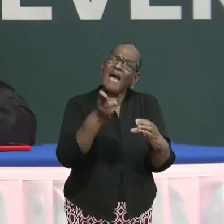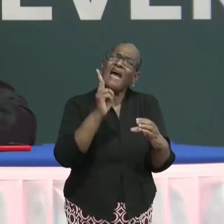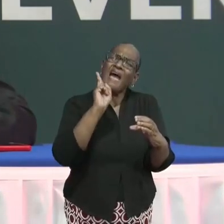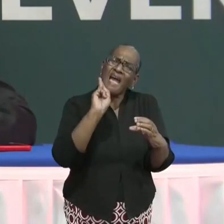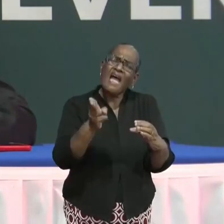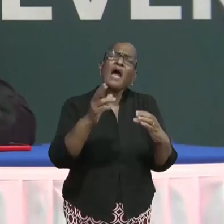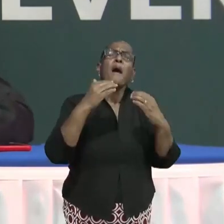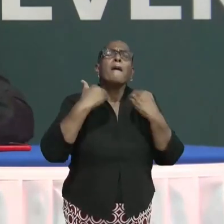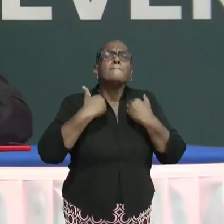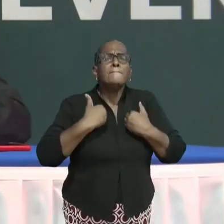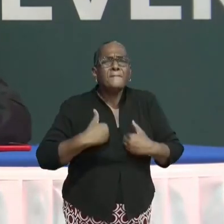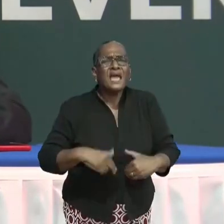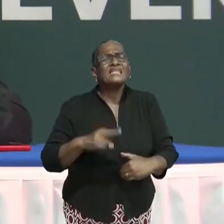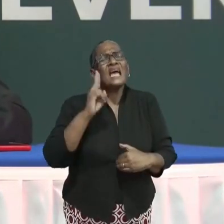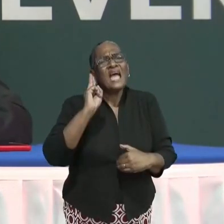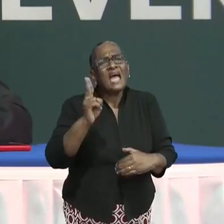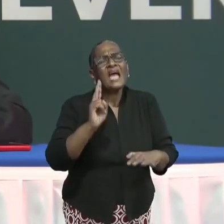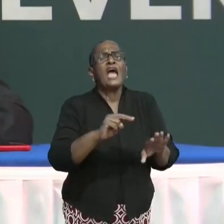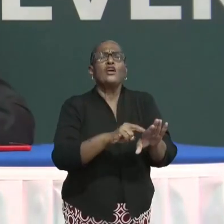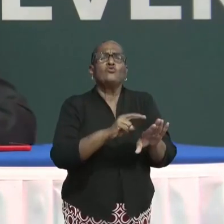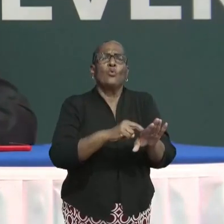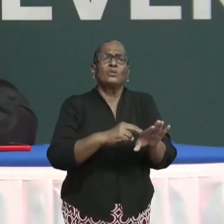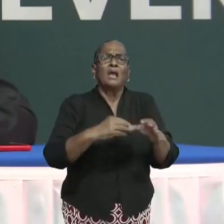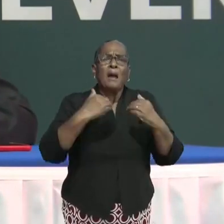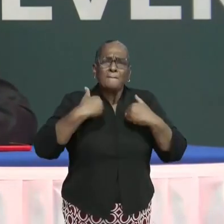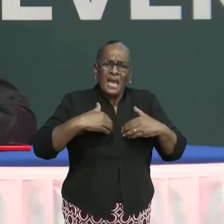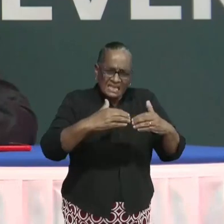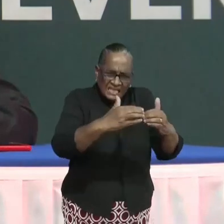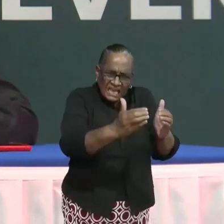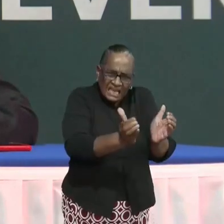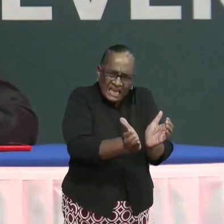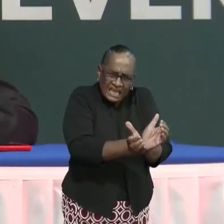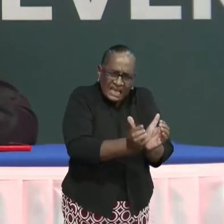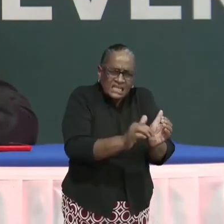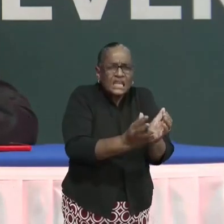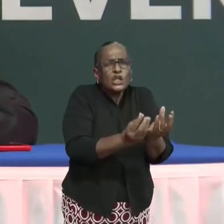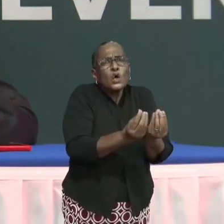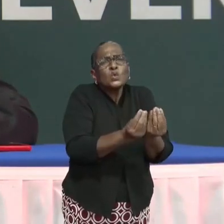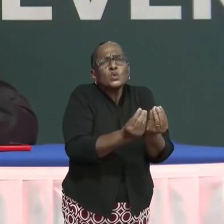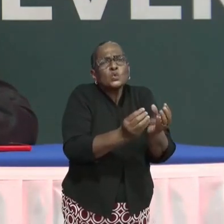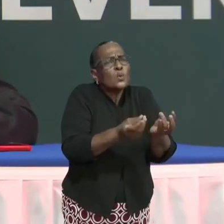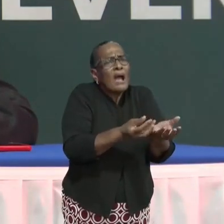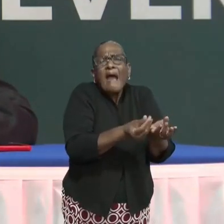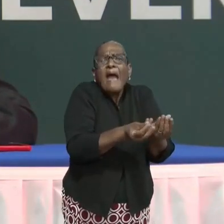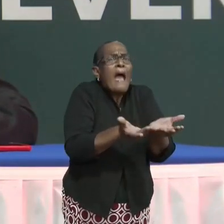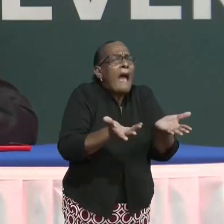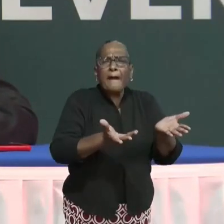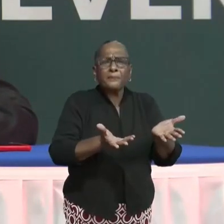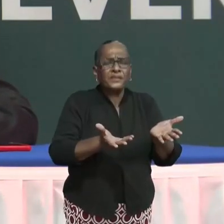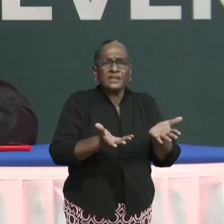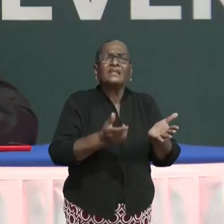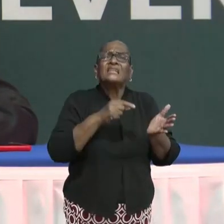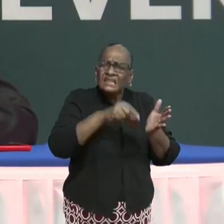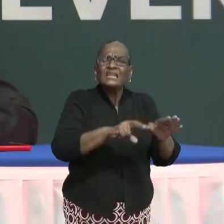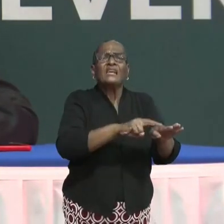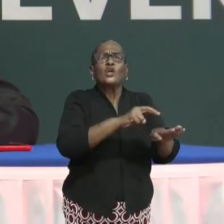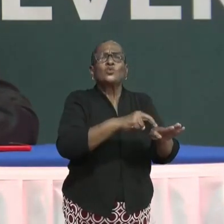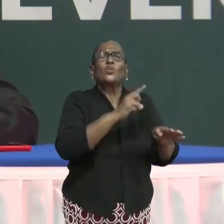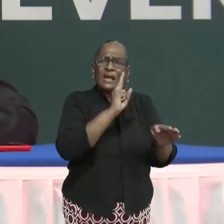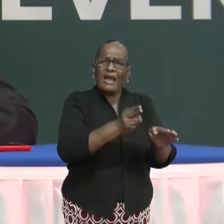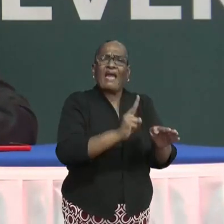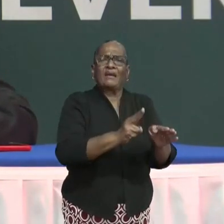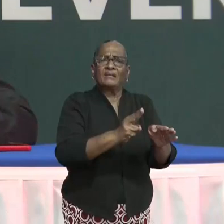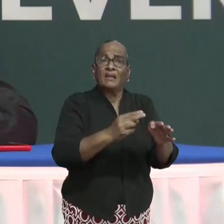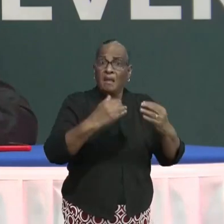voor sociaal zwakke huishoudens. En natuurlijk, if you go naar de wijkkantoor nu, de sma dape sap